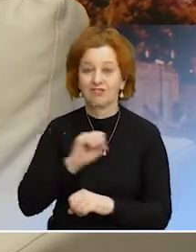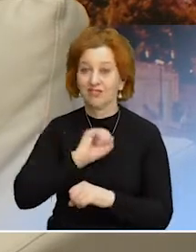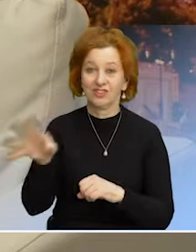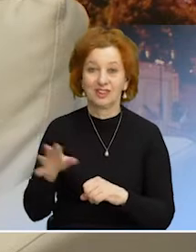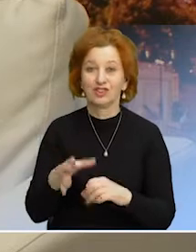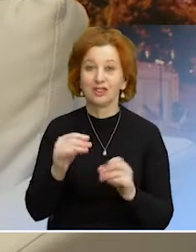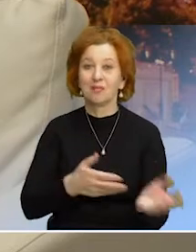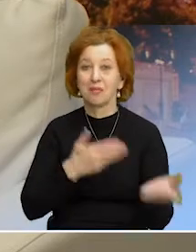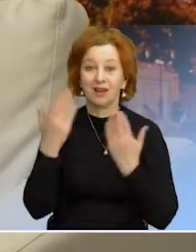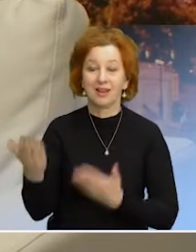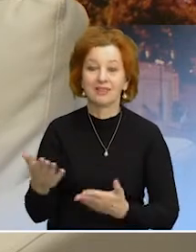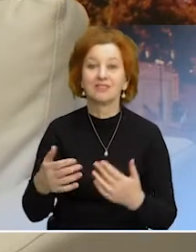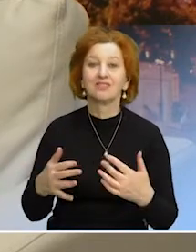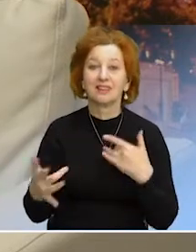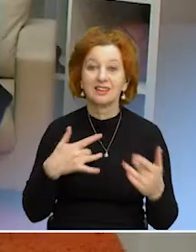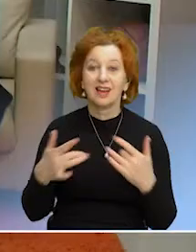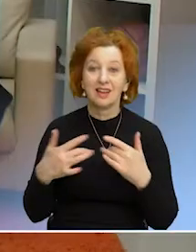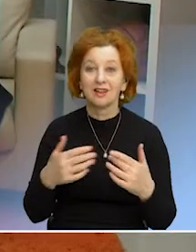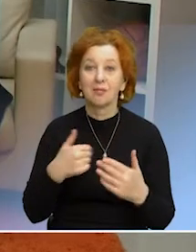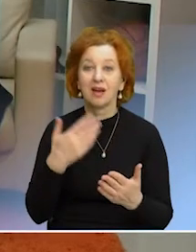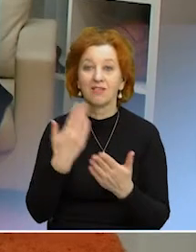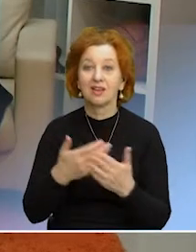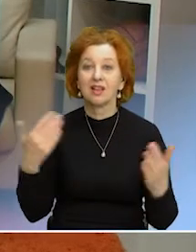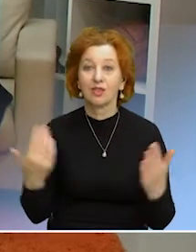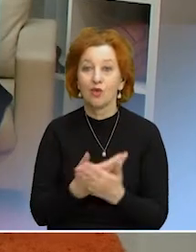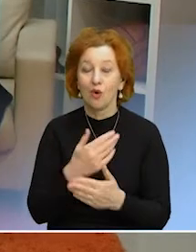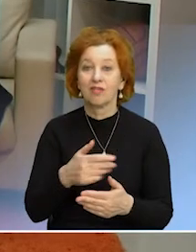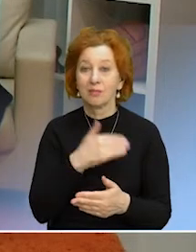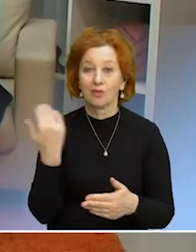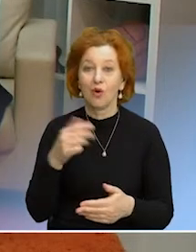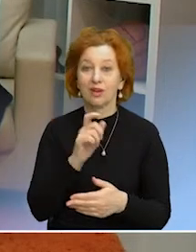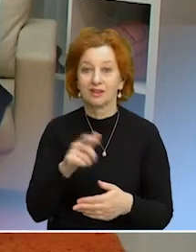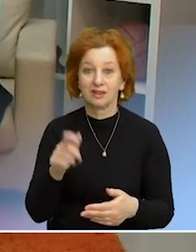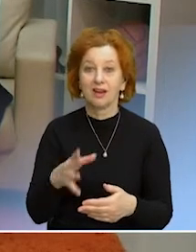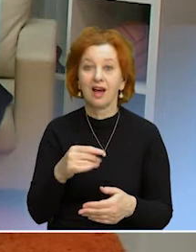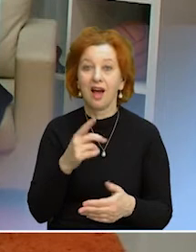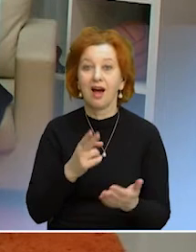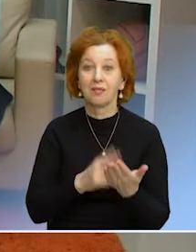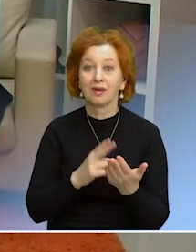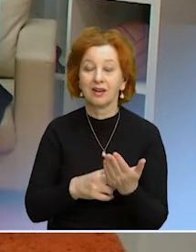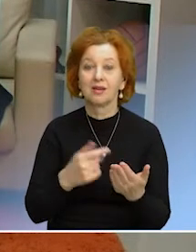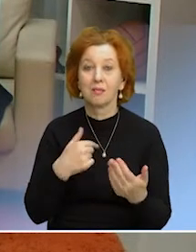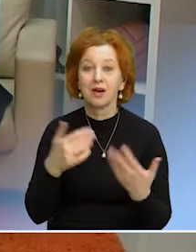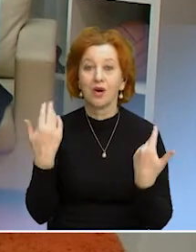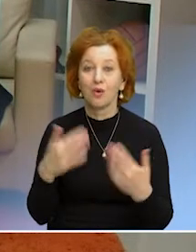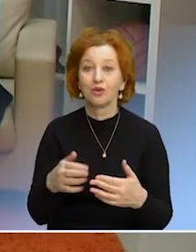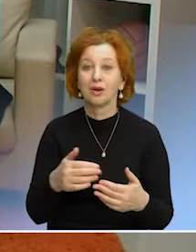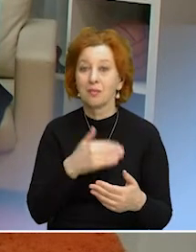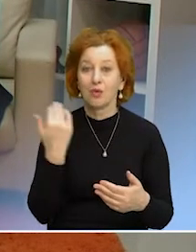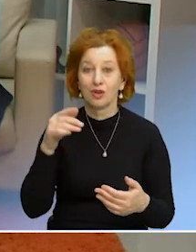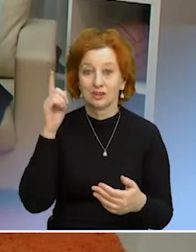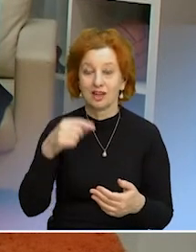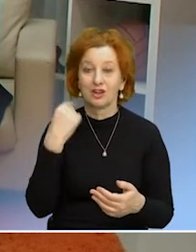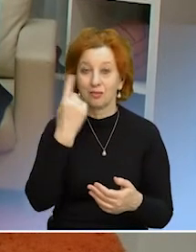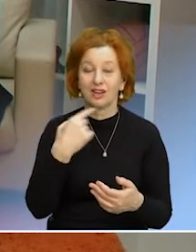вытащить и пригласить в театры. Я могу сказать, мы видим очень много новых зрителей. А новых мы определяем элементарно. Мы уже